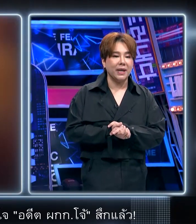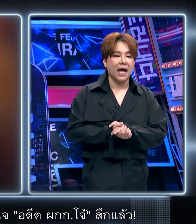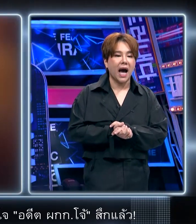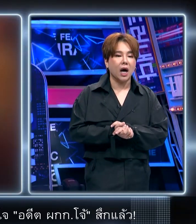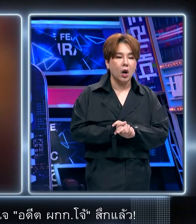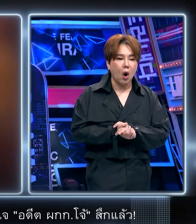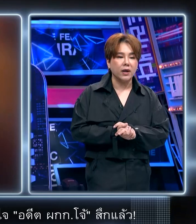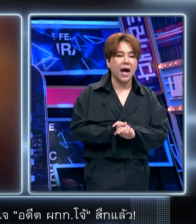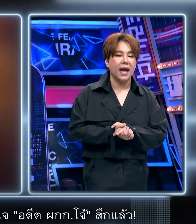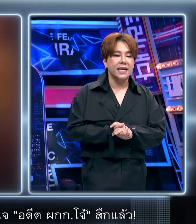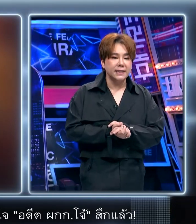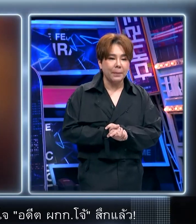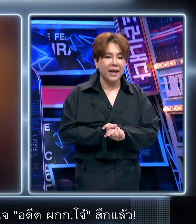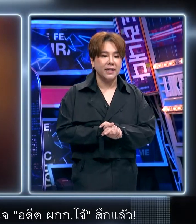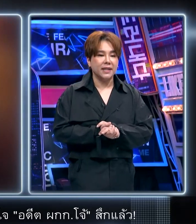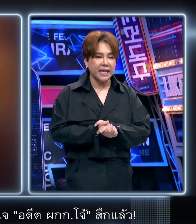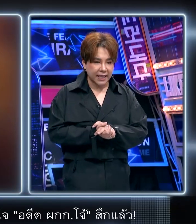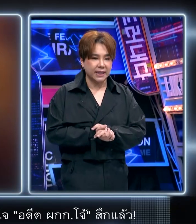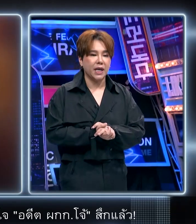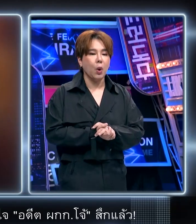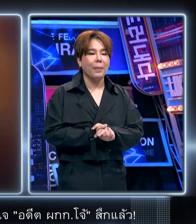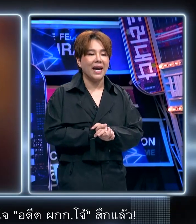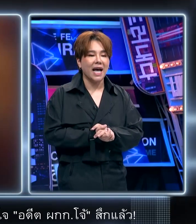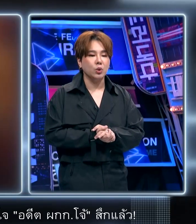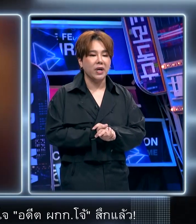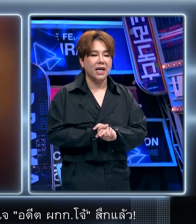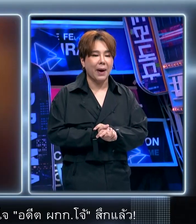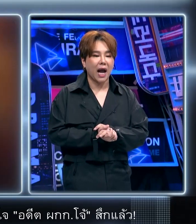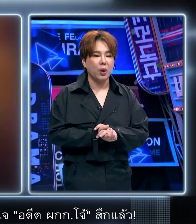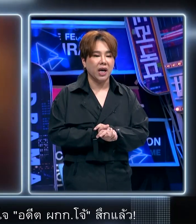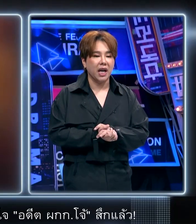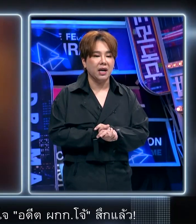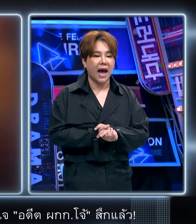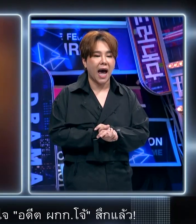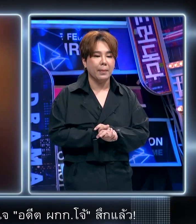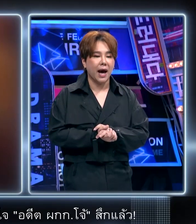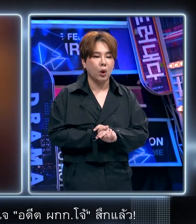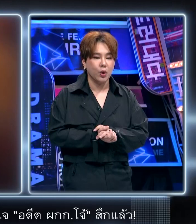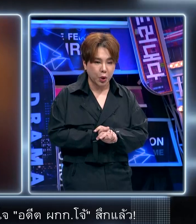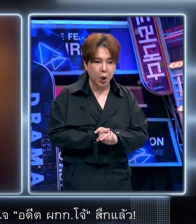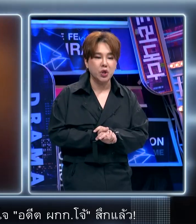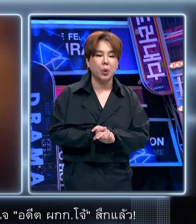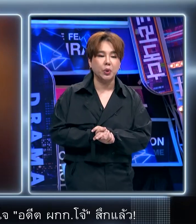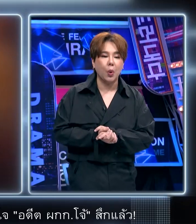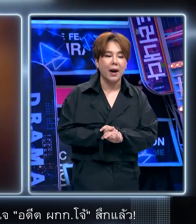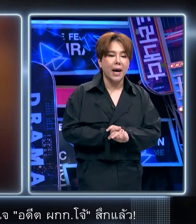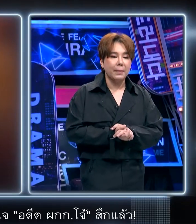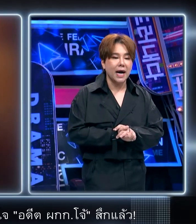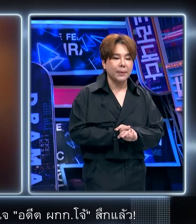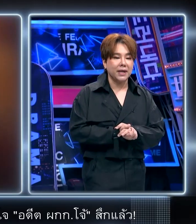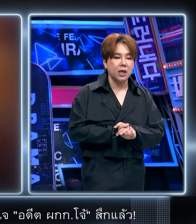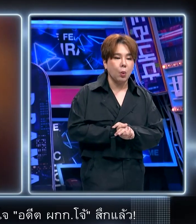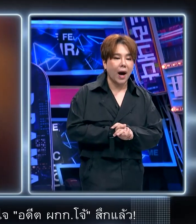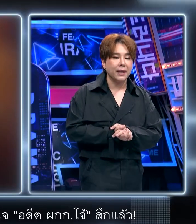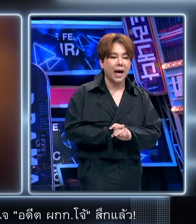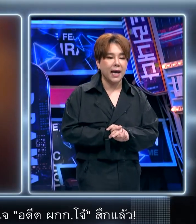ประพฤติผิดทางโลกนะคะซึ่งเป็นที่ติเตียนทั่วไปล่าสุดวันนี้นะพระอานนท์เนี่ยก็ได้เดินทางมาโดยรถยนต์ส่วนตัวเพื่อ